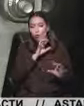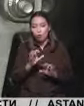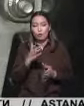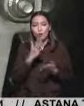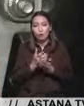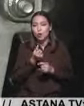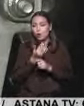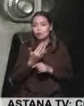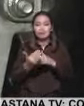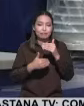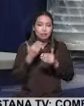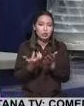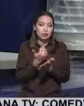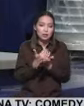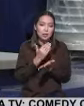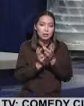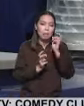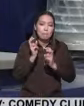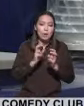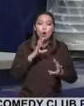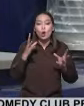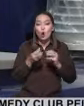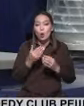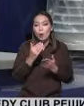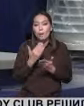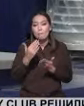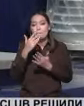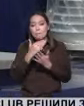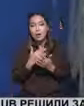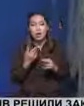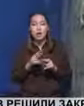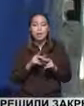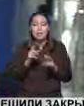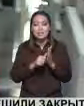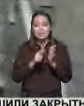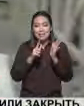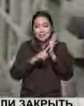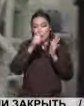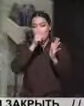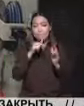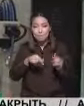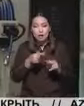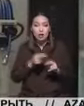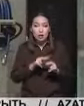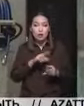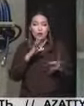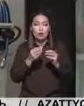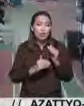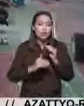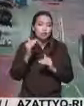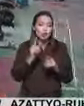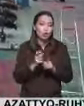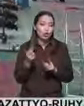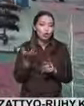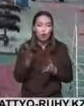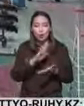немало успехов достиг горно-металлургический комплекс. По его данным, за 7 месяцев текущего года в этой сфере заключили свыше 100 контрактов